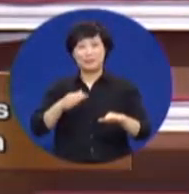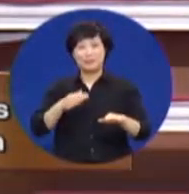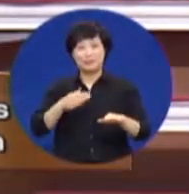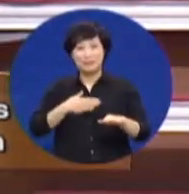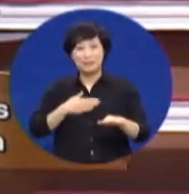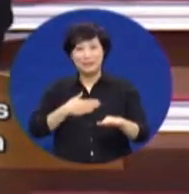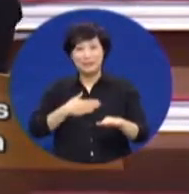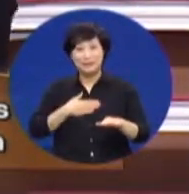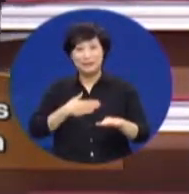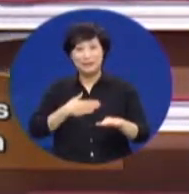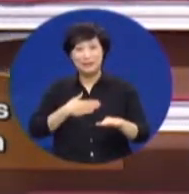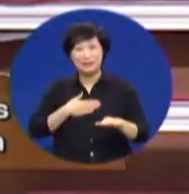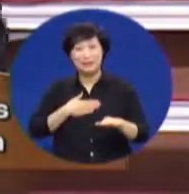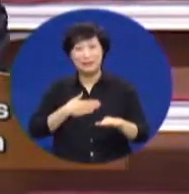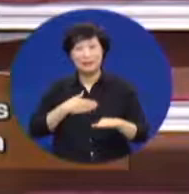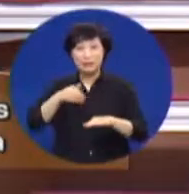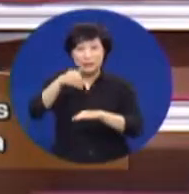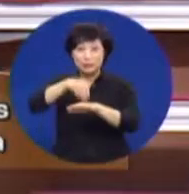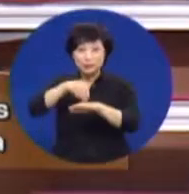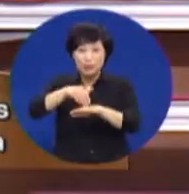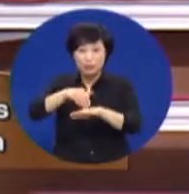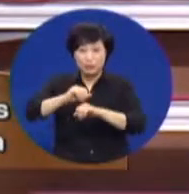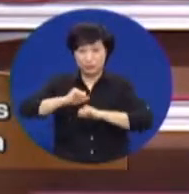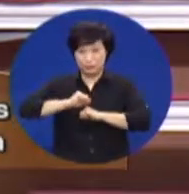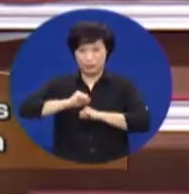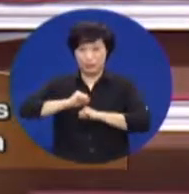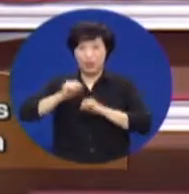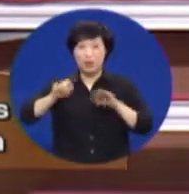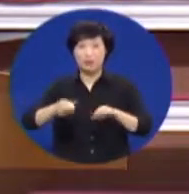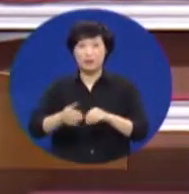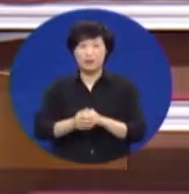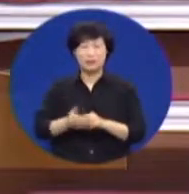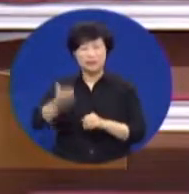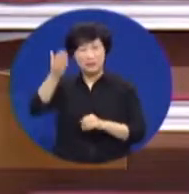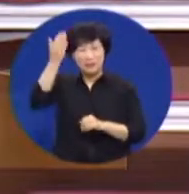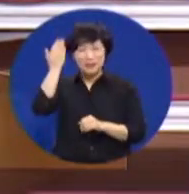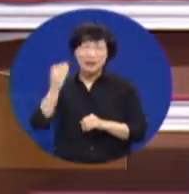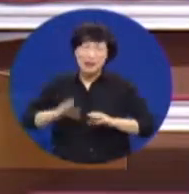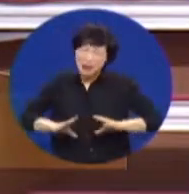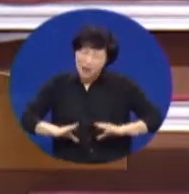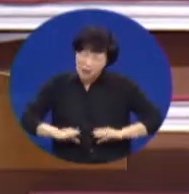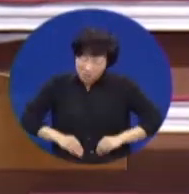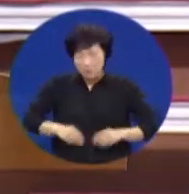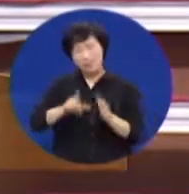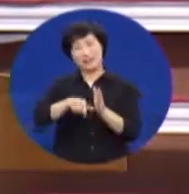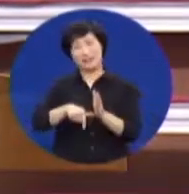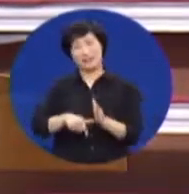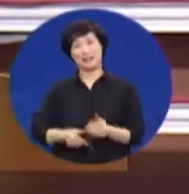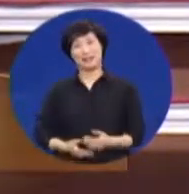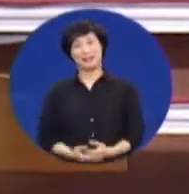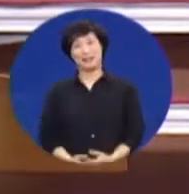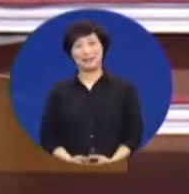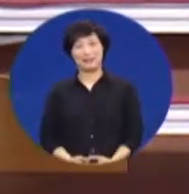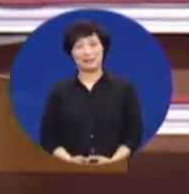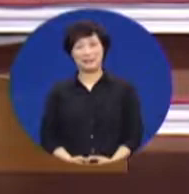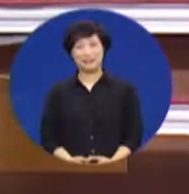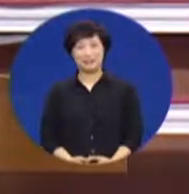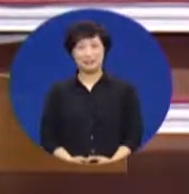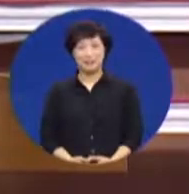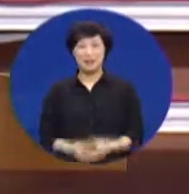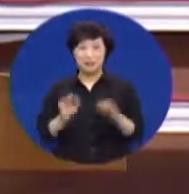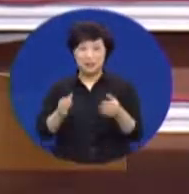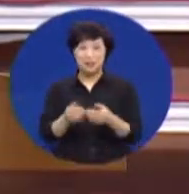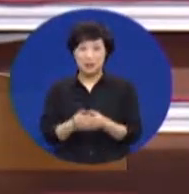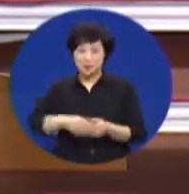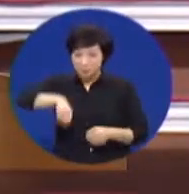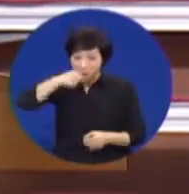이제 훈련 받고 그때는 굉장히 배가 고플 때요. 양재기